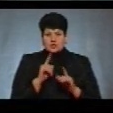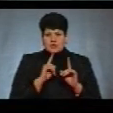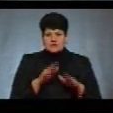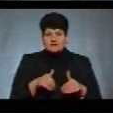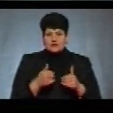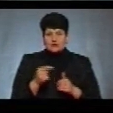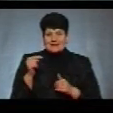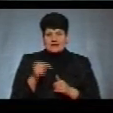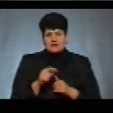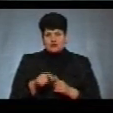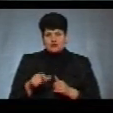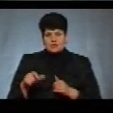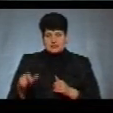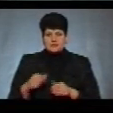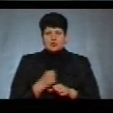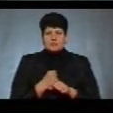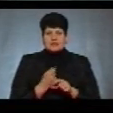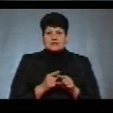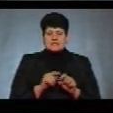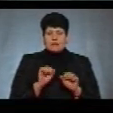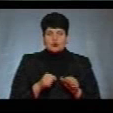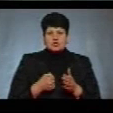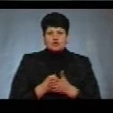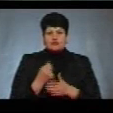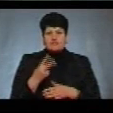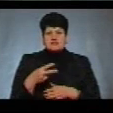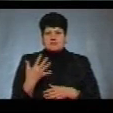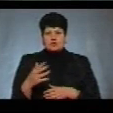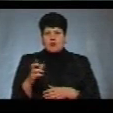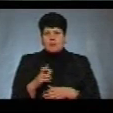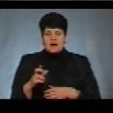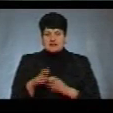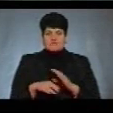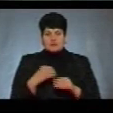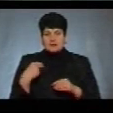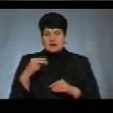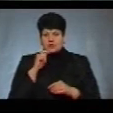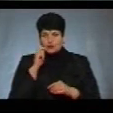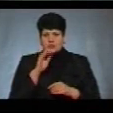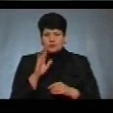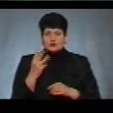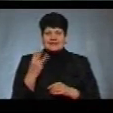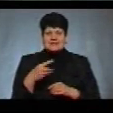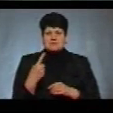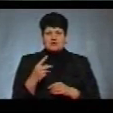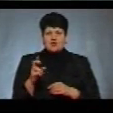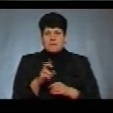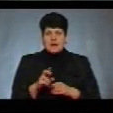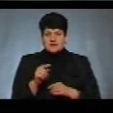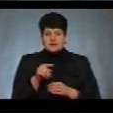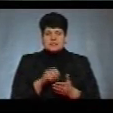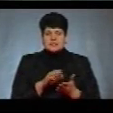звернулося майже 1000 осіб. Зробити це можна до 25 березня. Вибори президента України відбудуться 31 березня. На